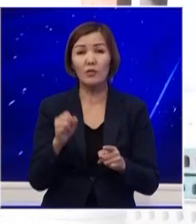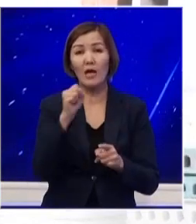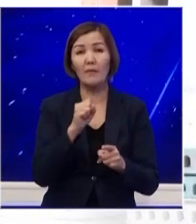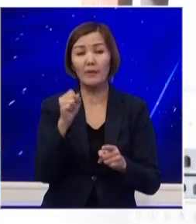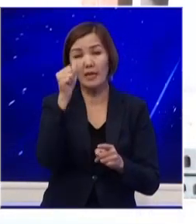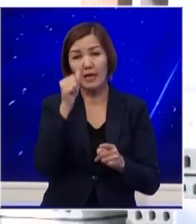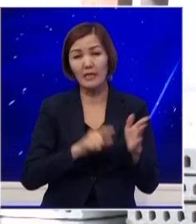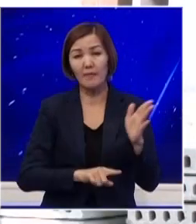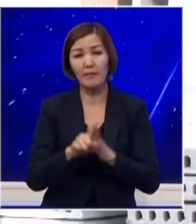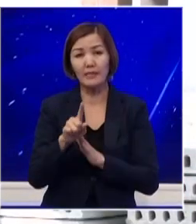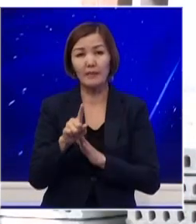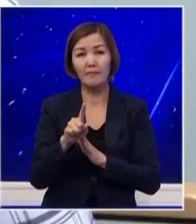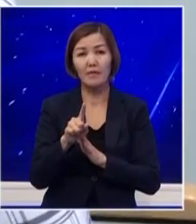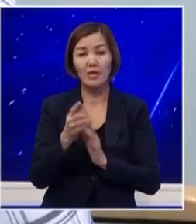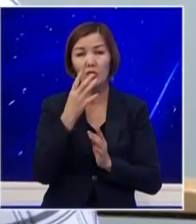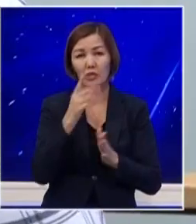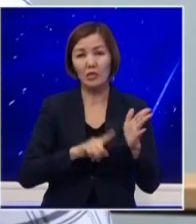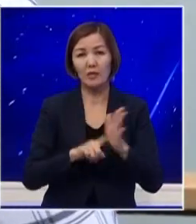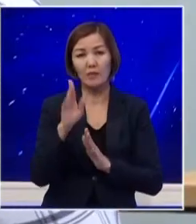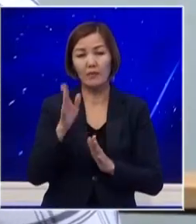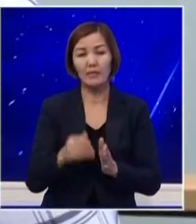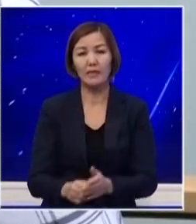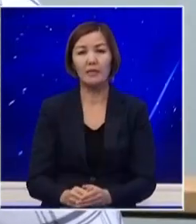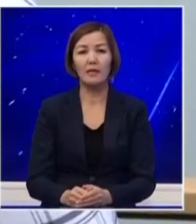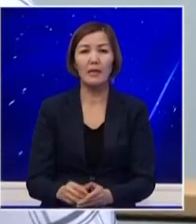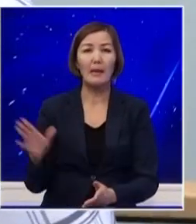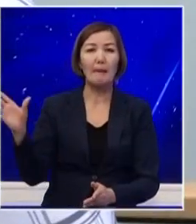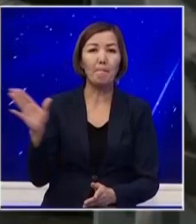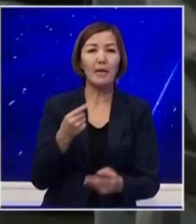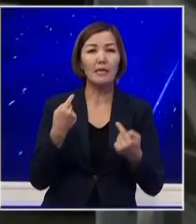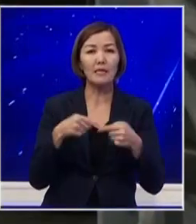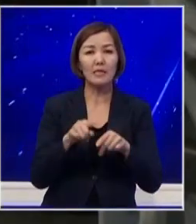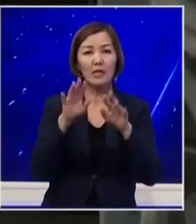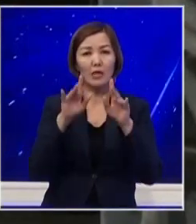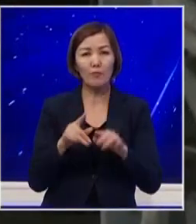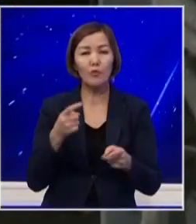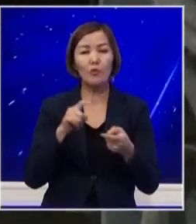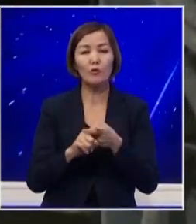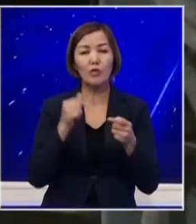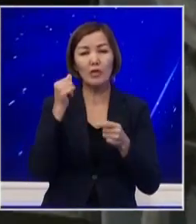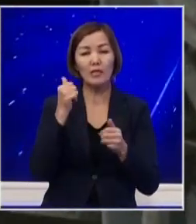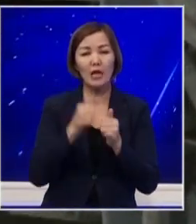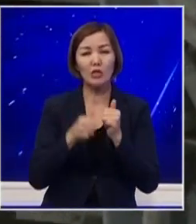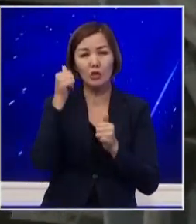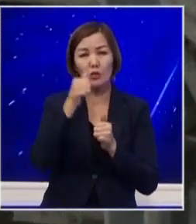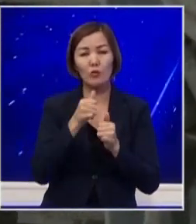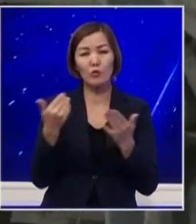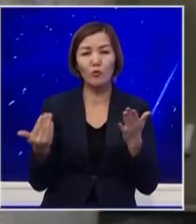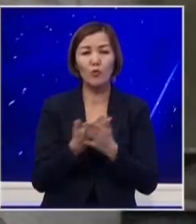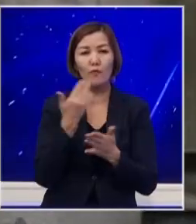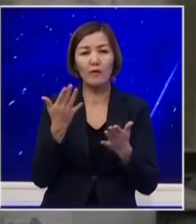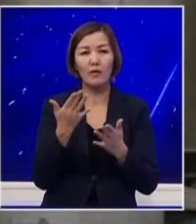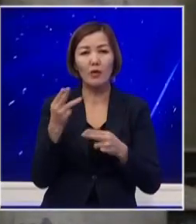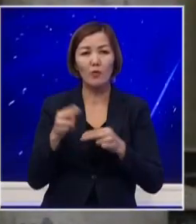айында жылынған кезде бірақ басталады. Мұнда барлық технология автоматтандырылған. Жыл санап кәсіпорын